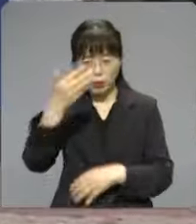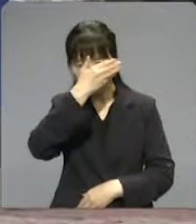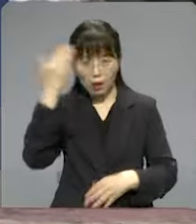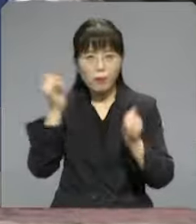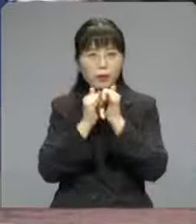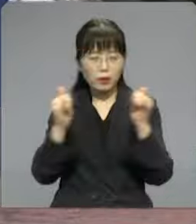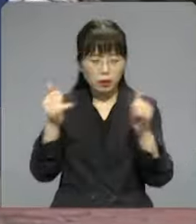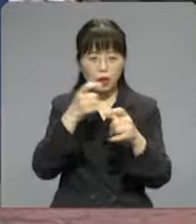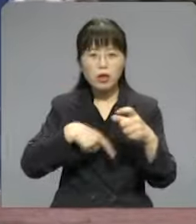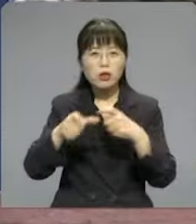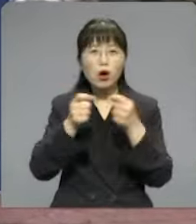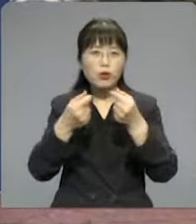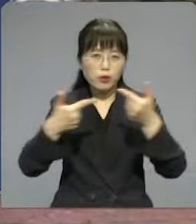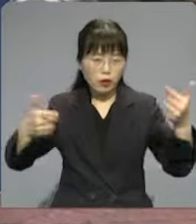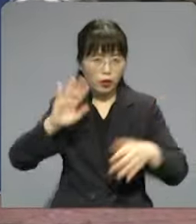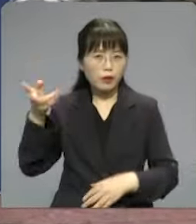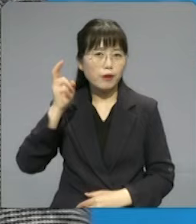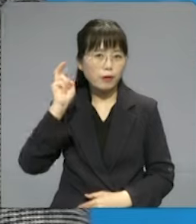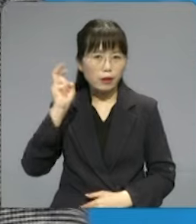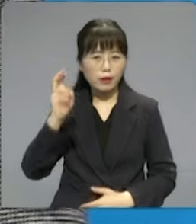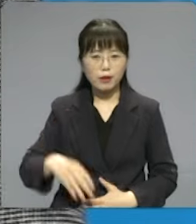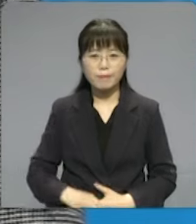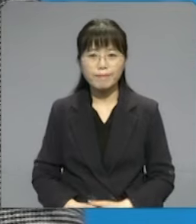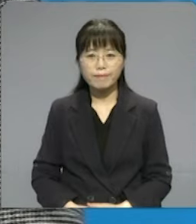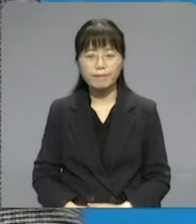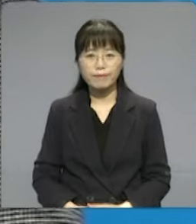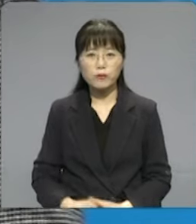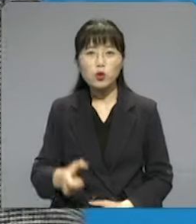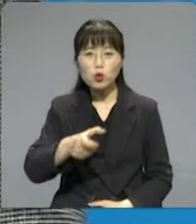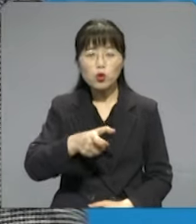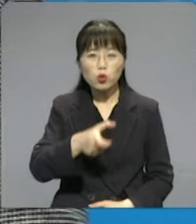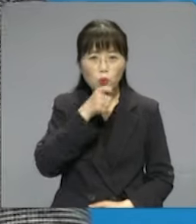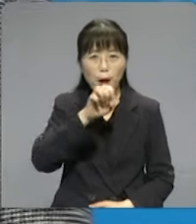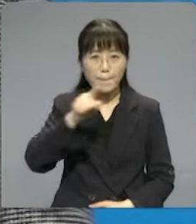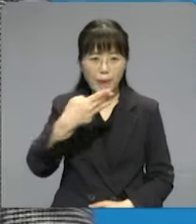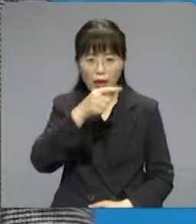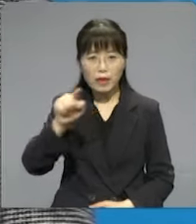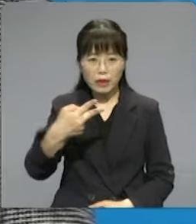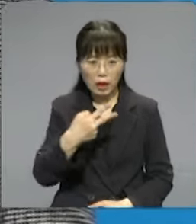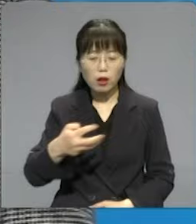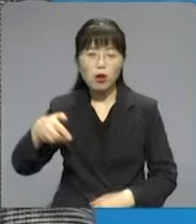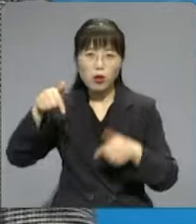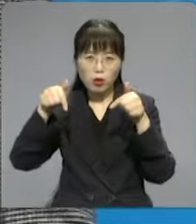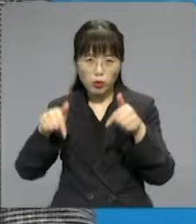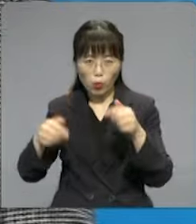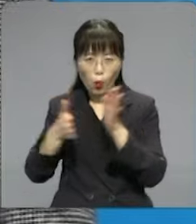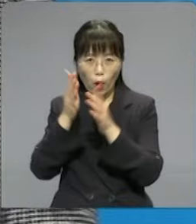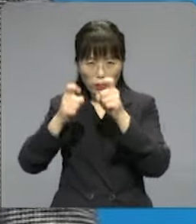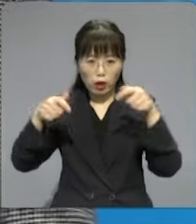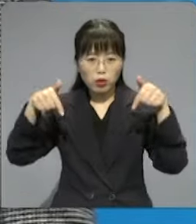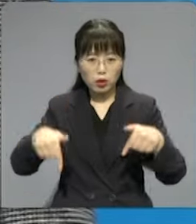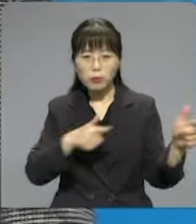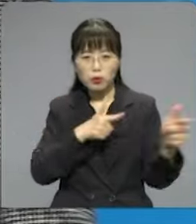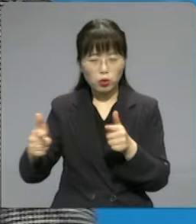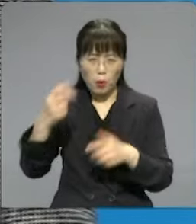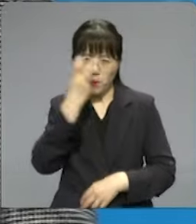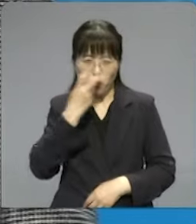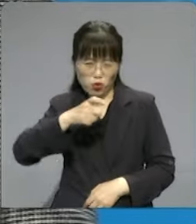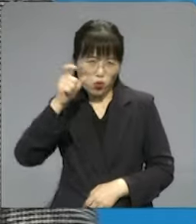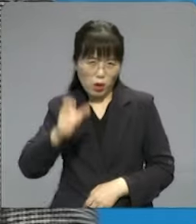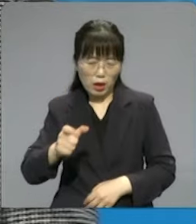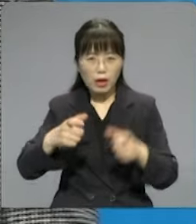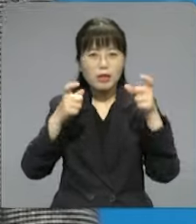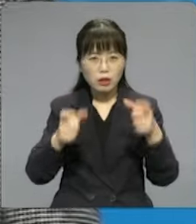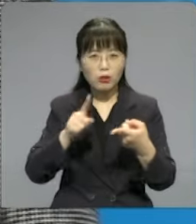층은 더 늘어날 전망입니다. 수원 8달, 화성 서부 지역 등 과거 보수 우세